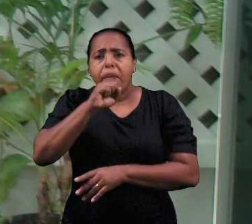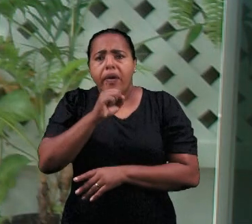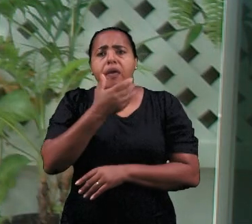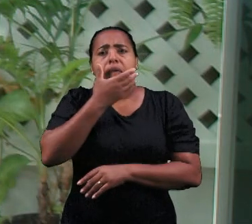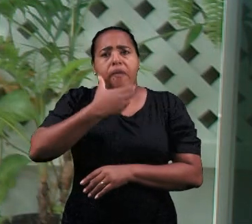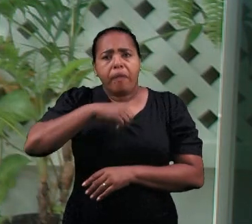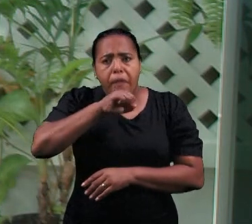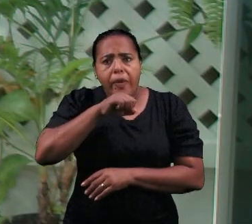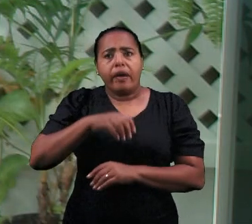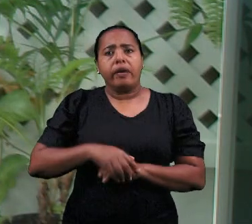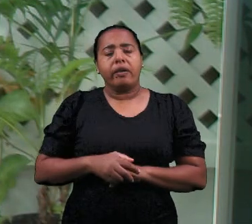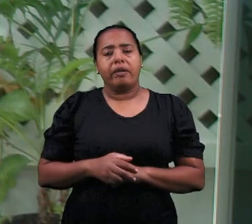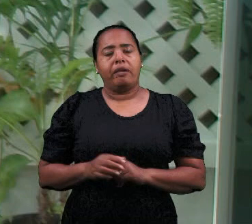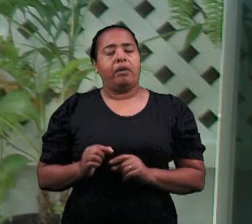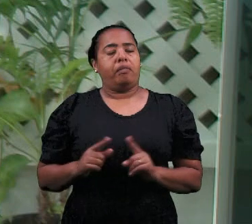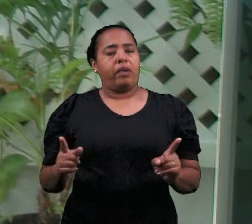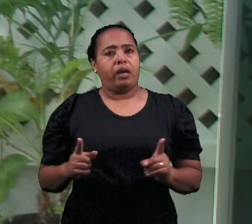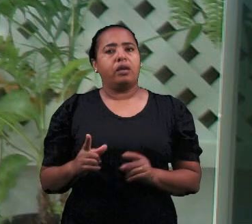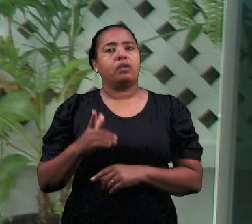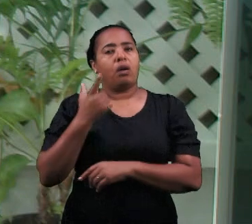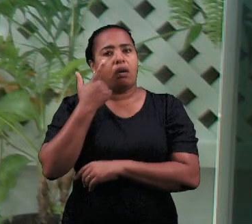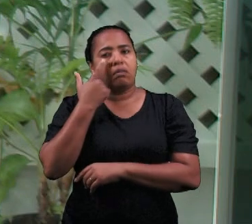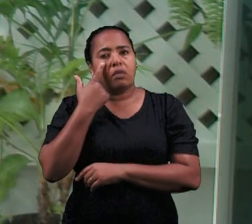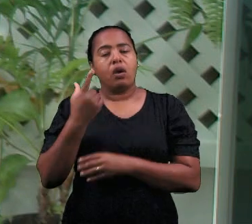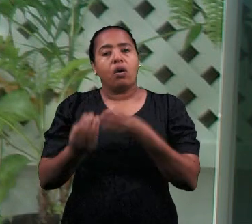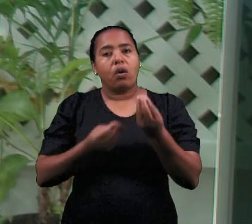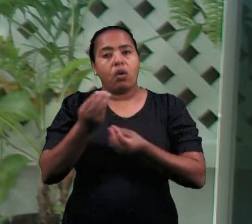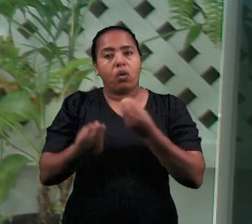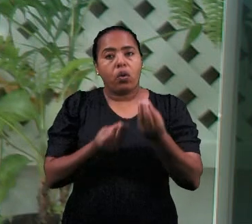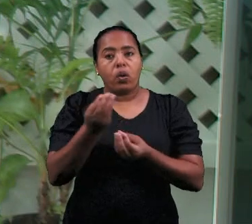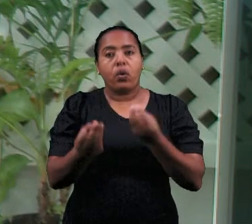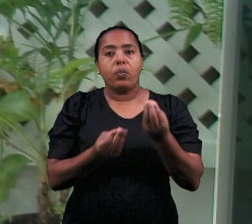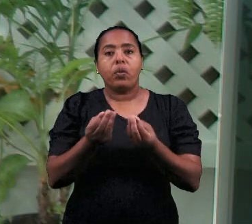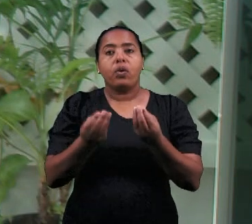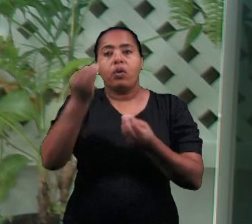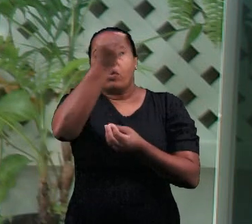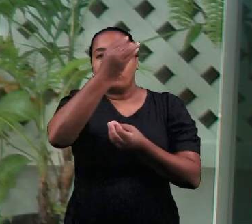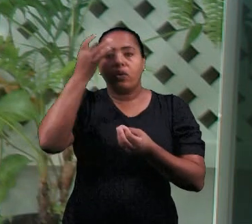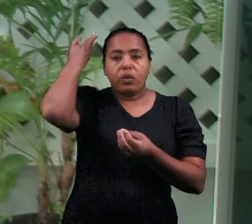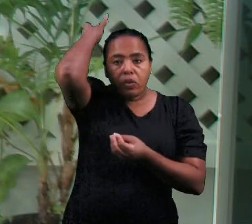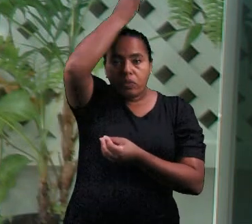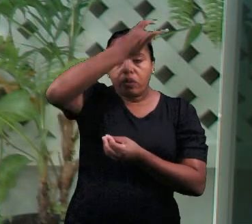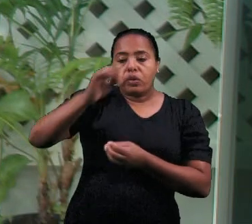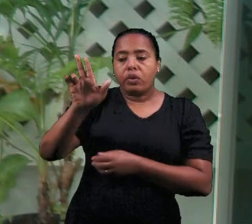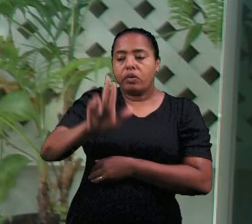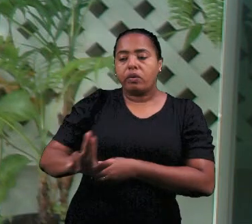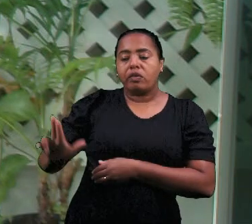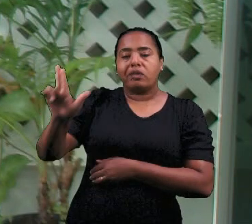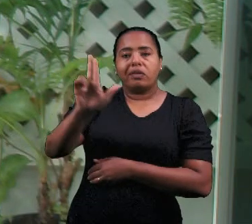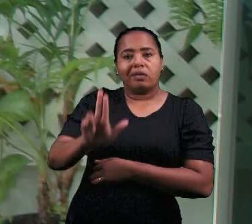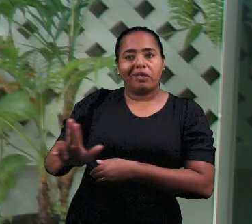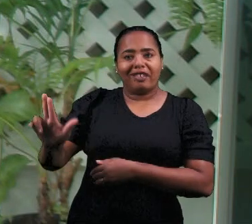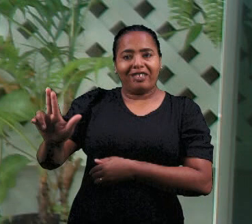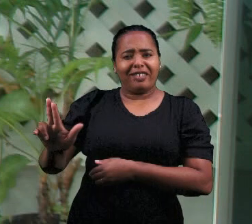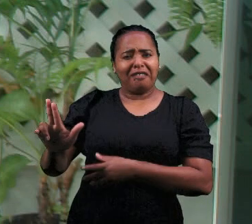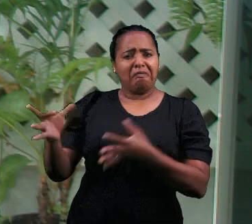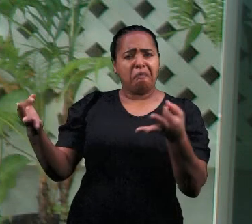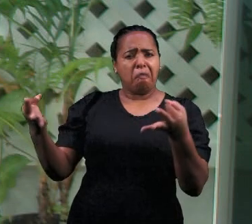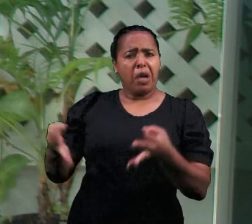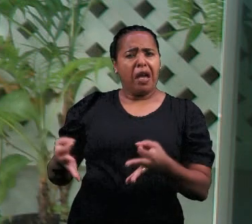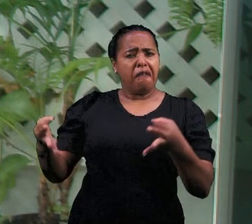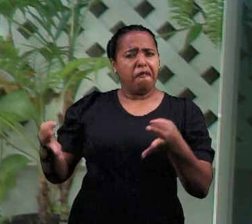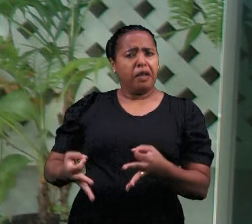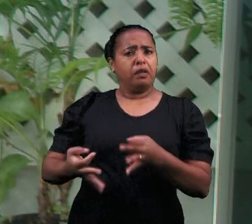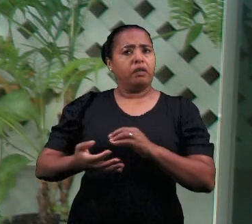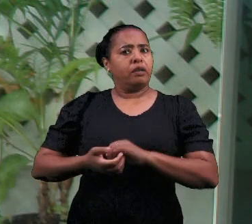d'orienter, diriger nos enfants, les professeurs, nos sœurs, les professeurs, les parents. Mais voyez bien,